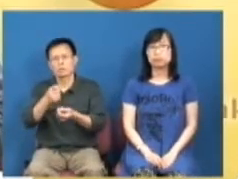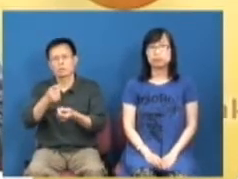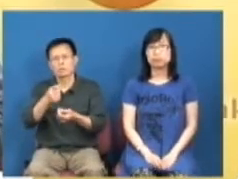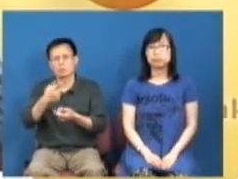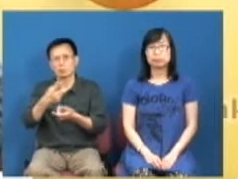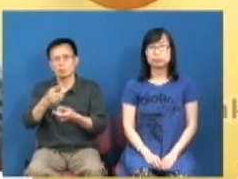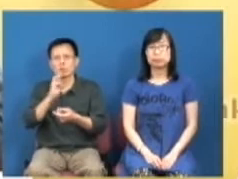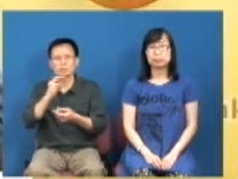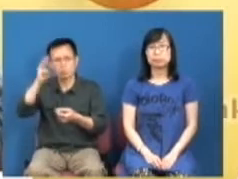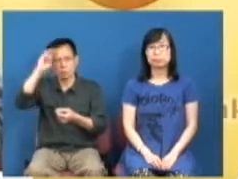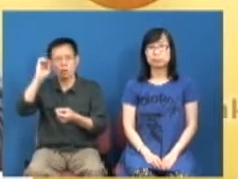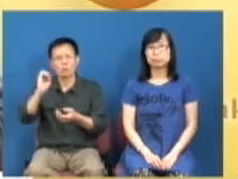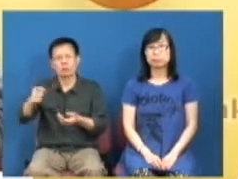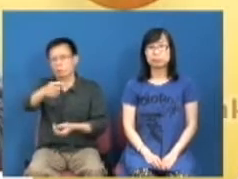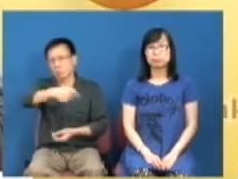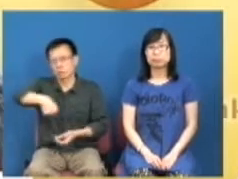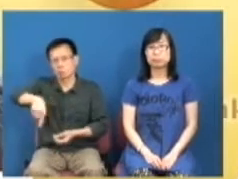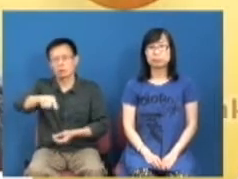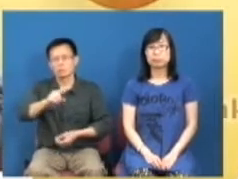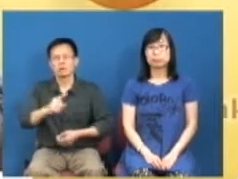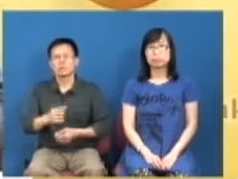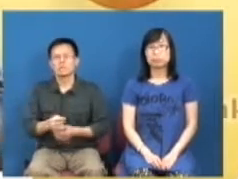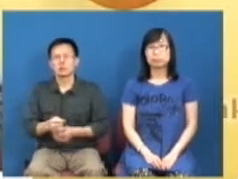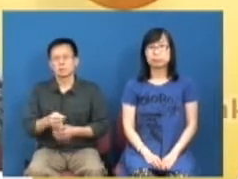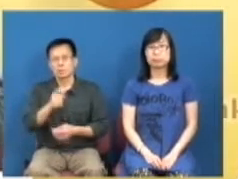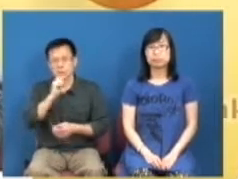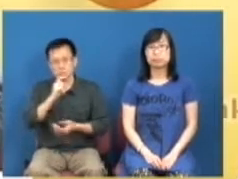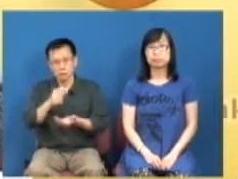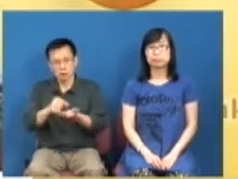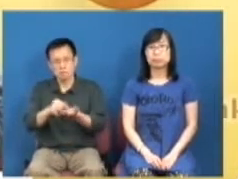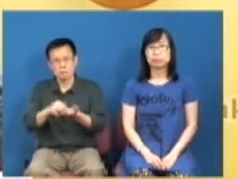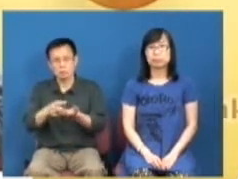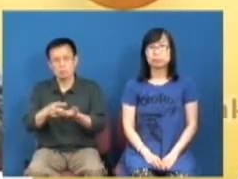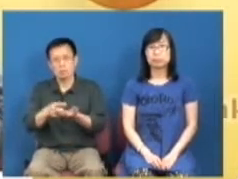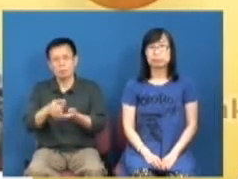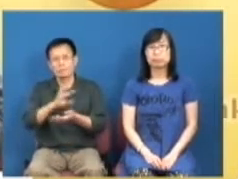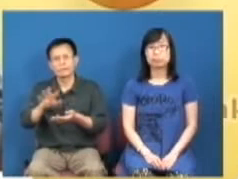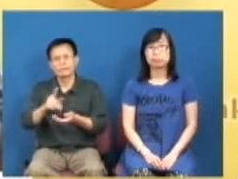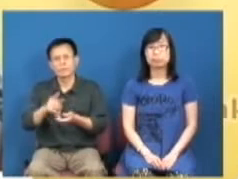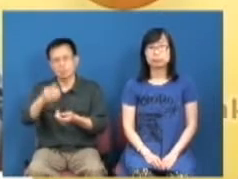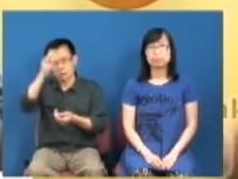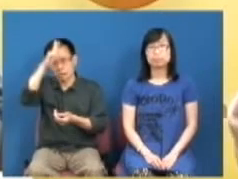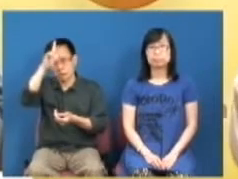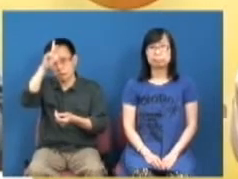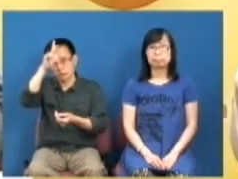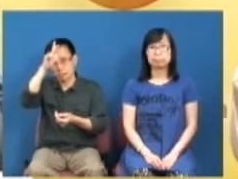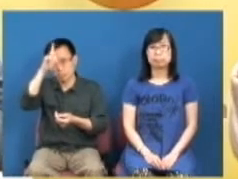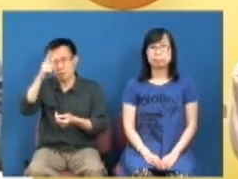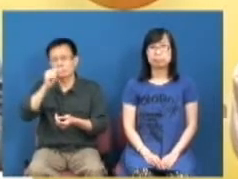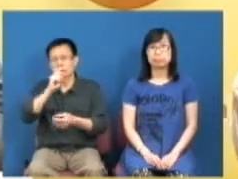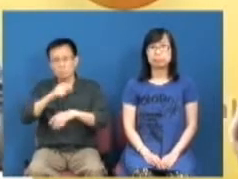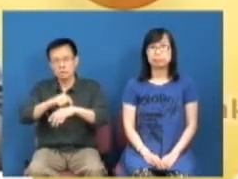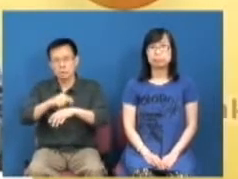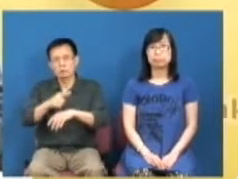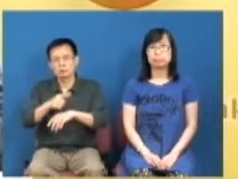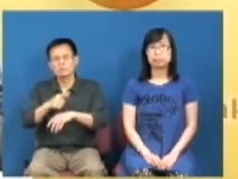可能將軍澳區咁嚟為例啦，就其實都有啲地嘅，即係唔係話冇地。咁其實政府即係其實有時就好